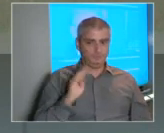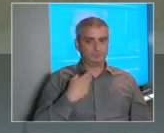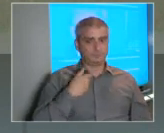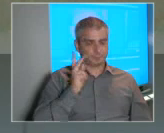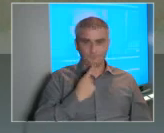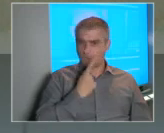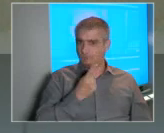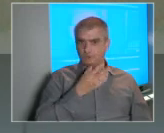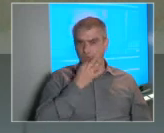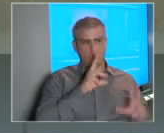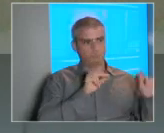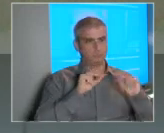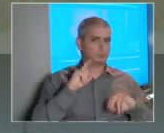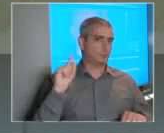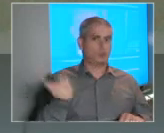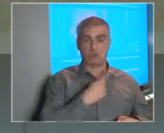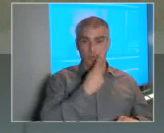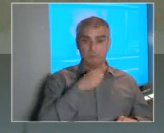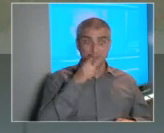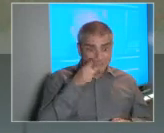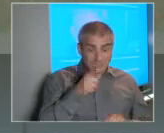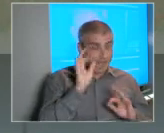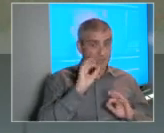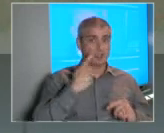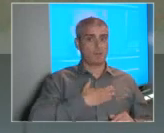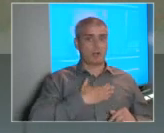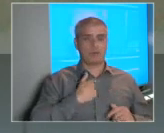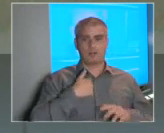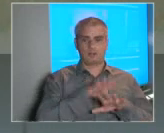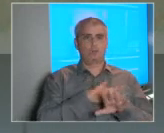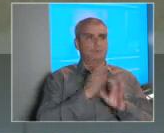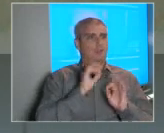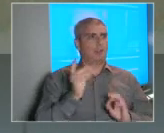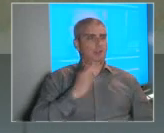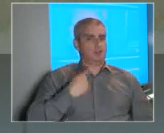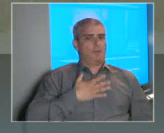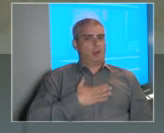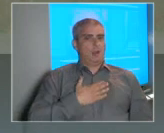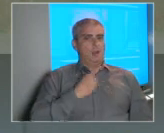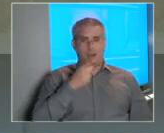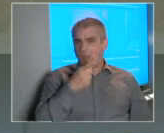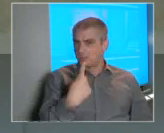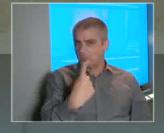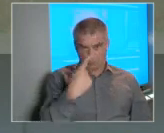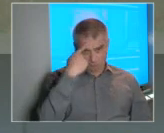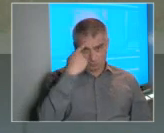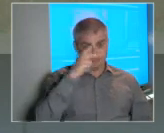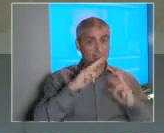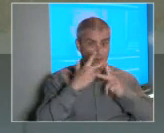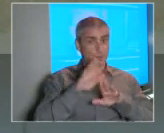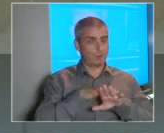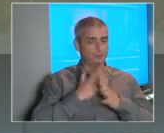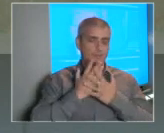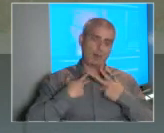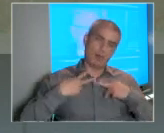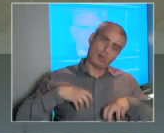יכולים לומר, זו שאלה זהה לכל מי שעולה כאן לשידור, שזה עדיין יום חג? כי אני מרגיש עדיין שזה יום חג. האם אתה חושב שהציבור מרגיש